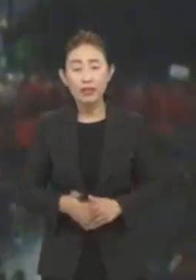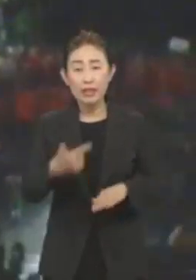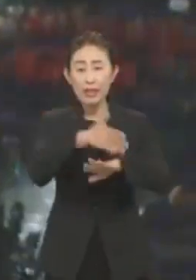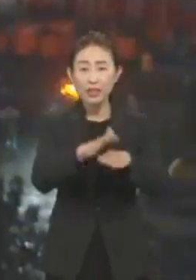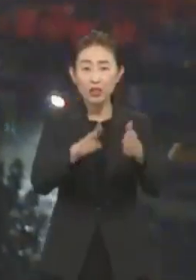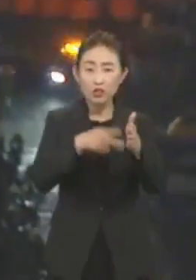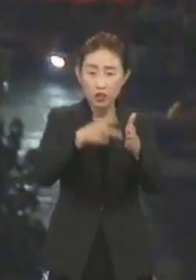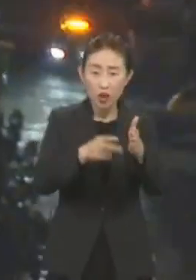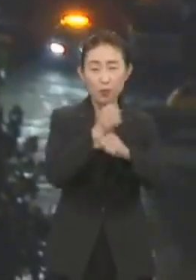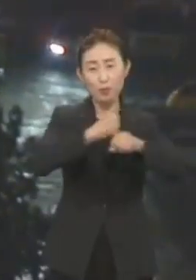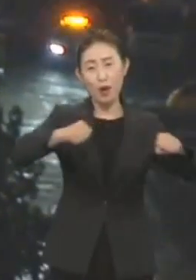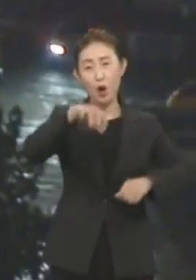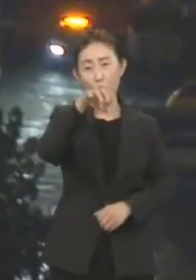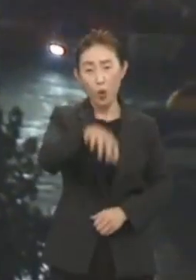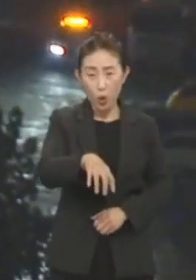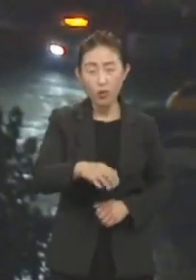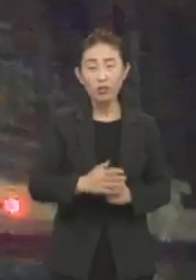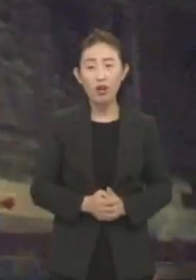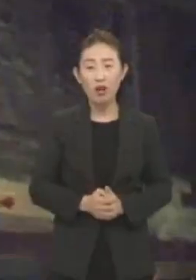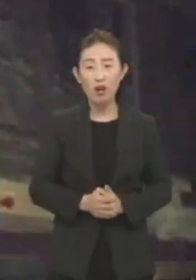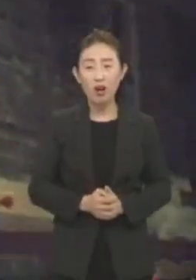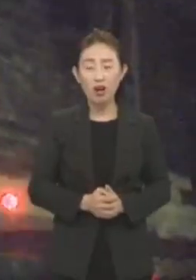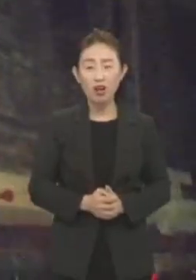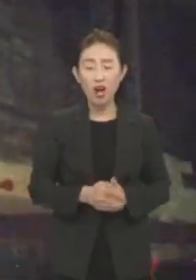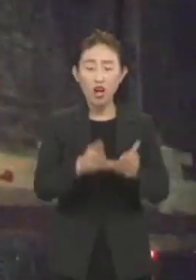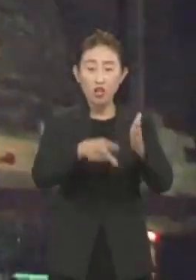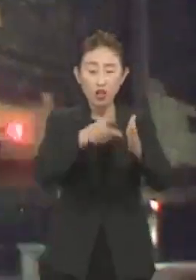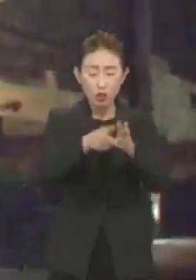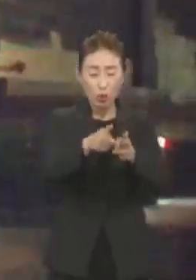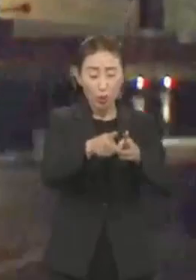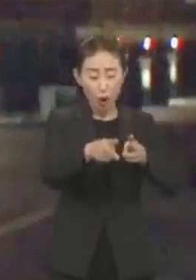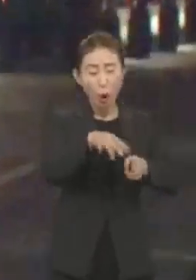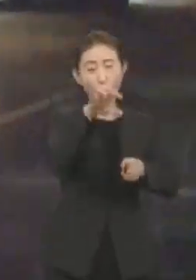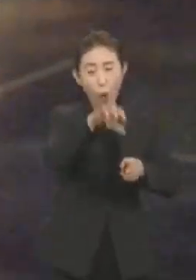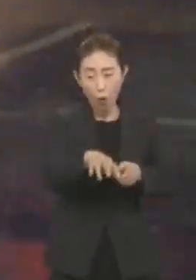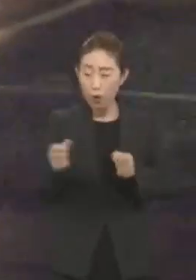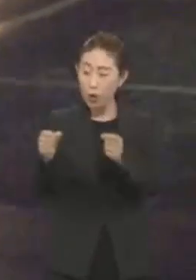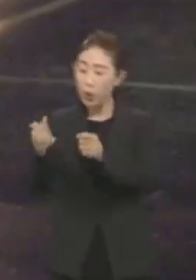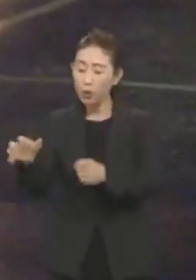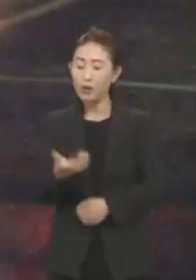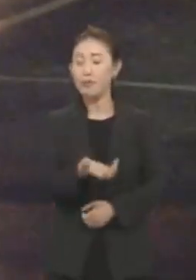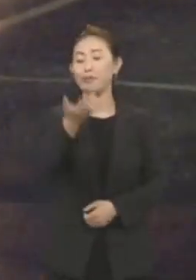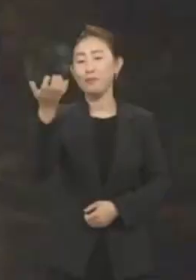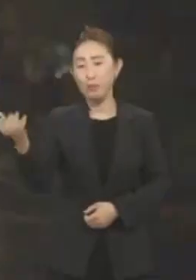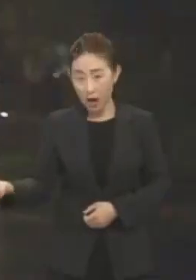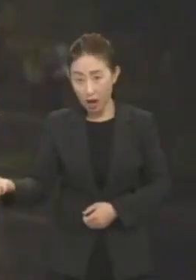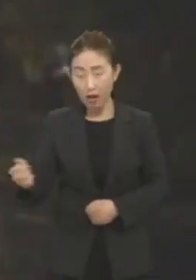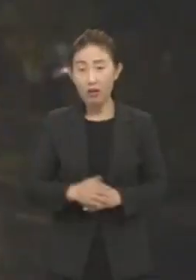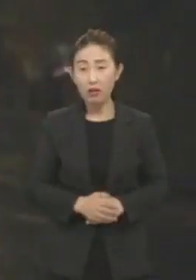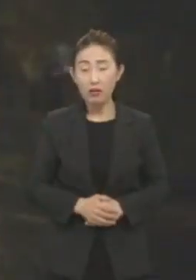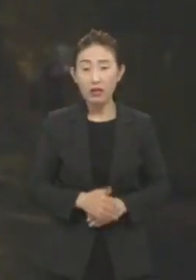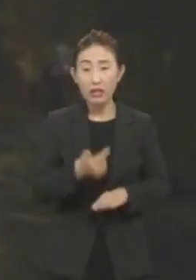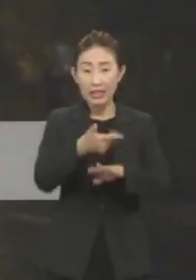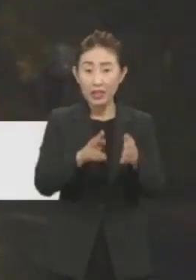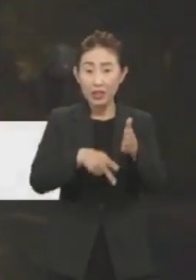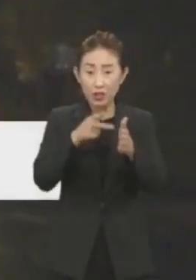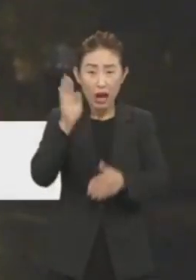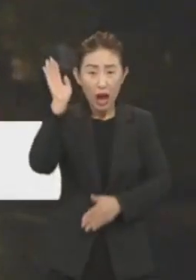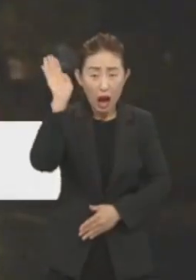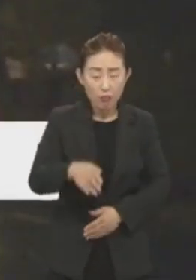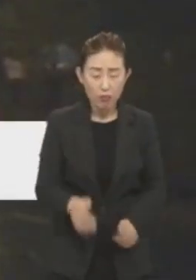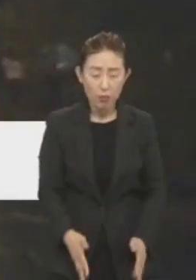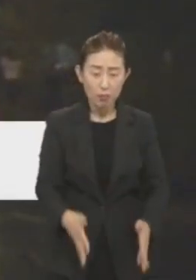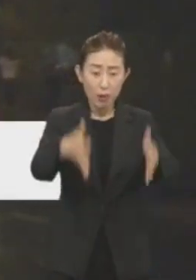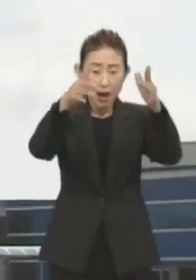대전역 동광장 한복판에 섬처럼 있던 철도 보급 창고가 인근으로 옮겨가면서 대전 역세권의 최대 100층